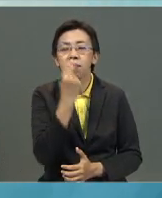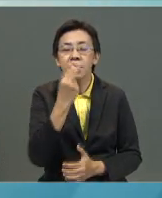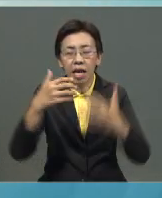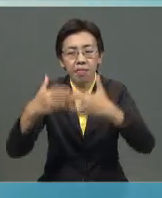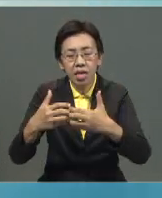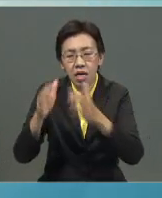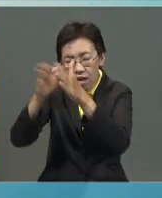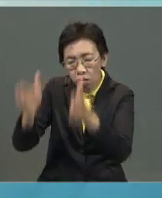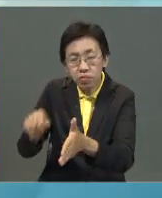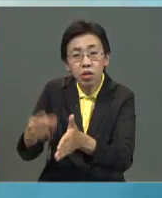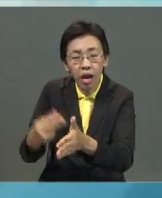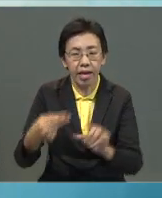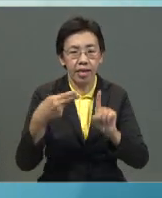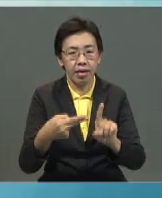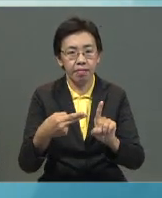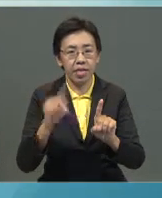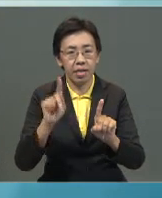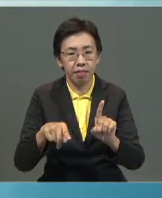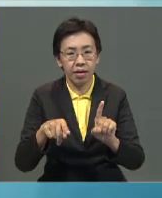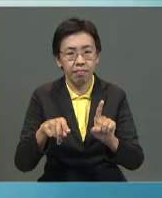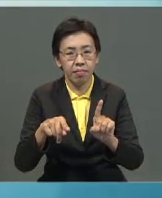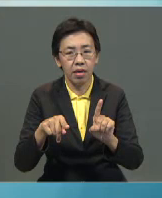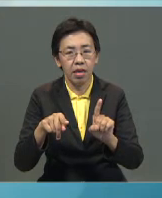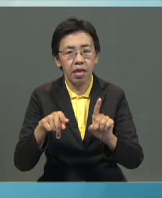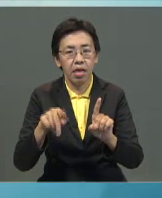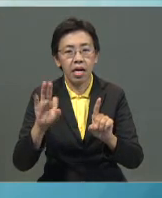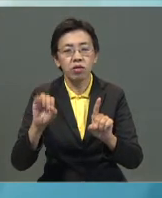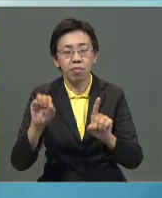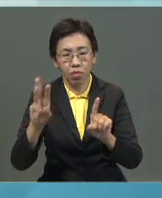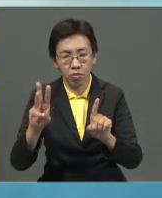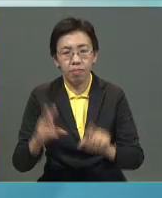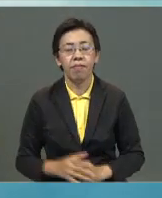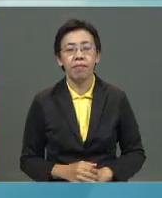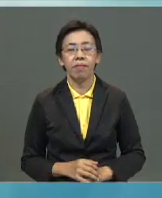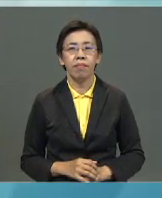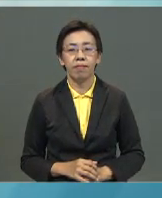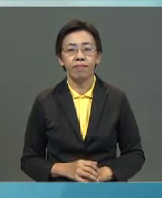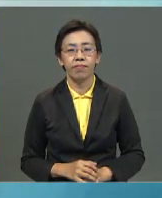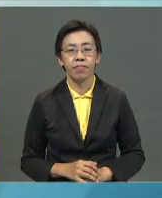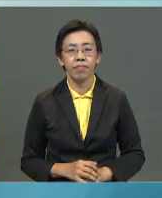ชุดแล้วก็เครื่องช่วยหายใจที่ว่างอยู่นะครับอีกประมาณ10,0001096เครื่องนะครับ